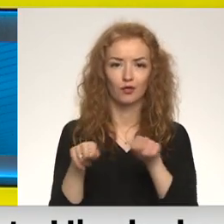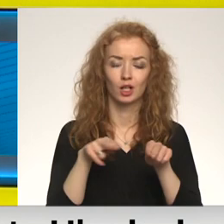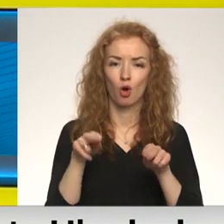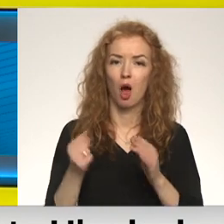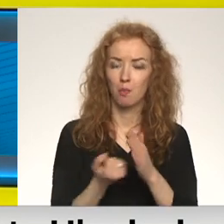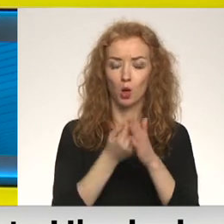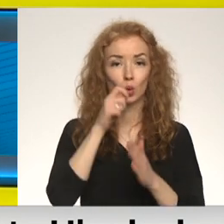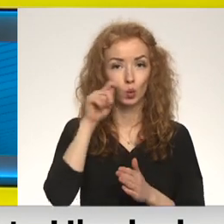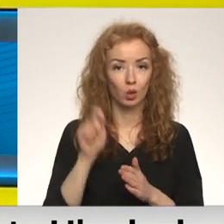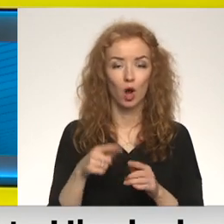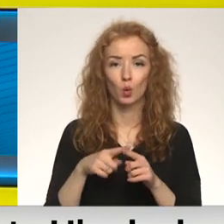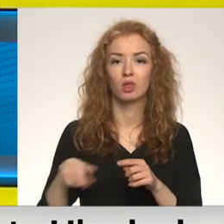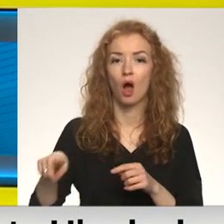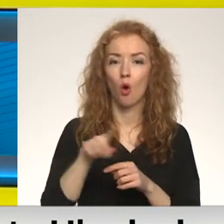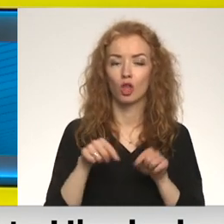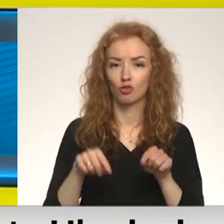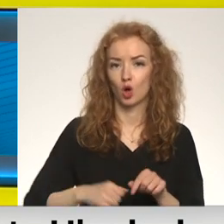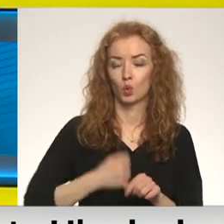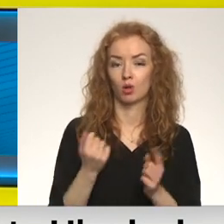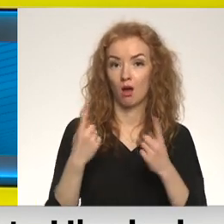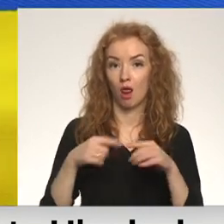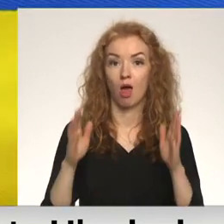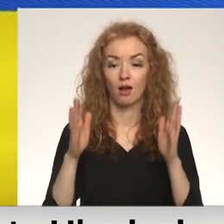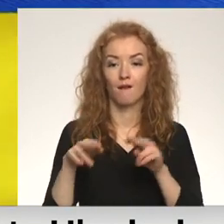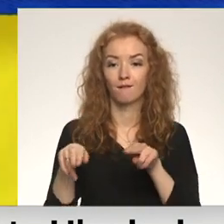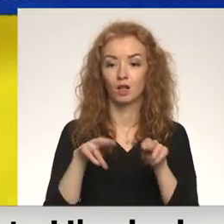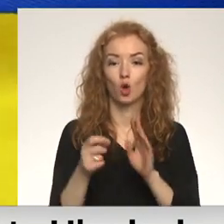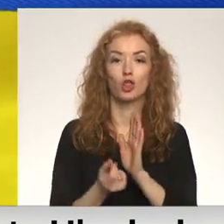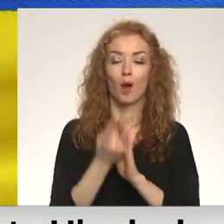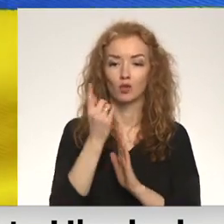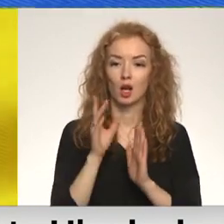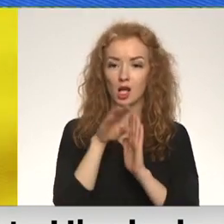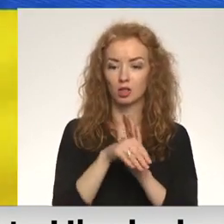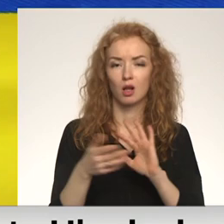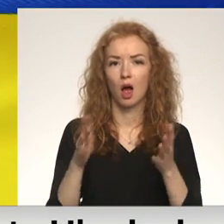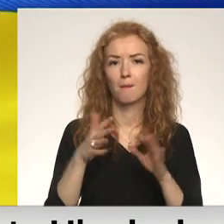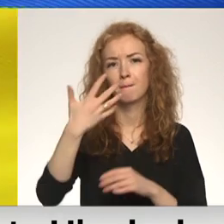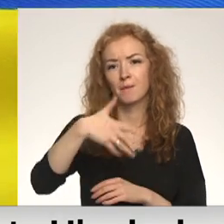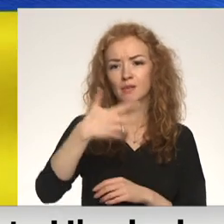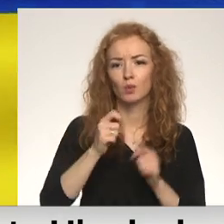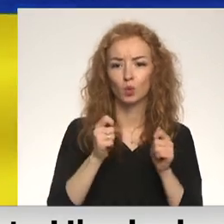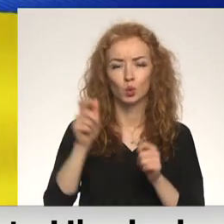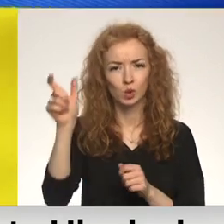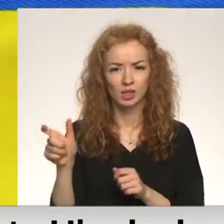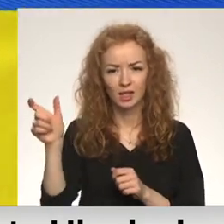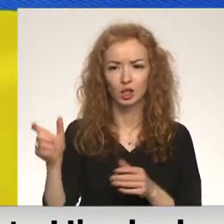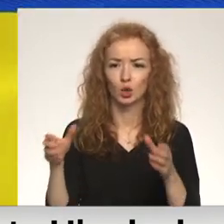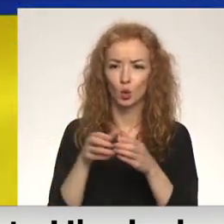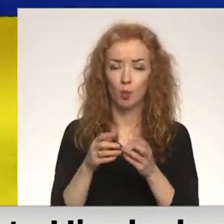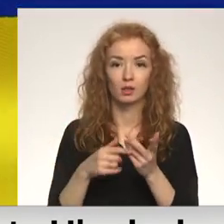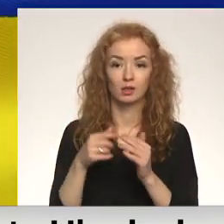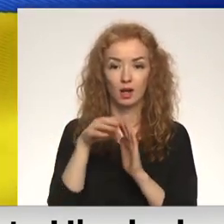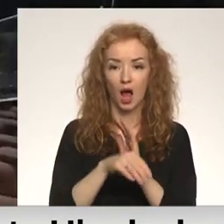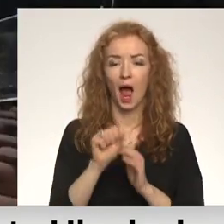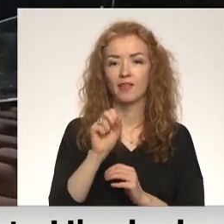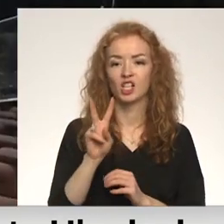atbalstu Ukrainai un tās tautai šajā grūtajā laikā. Video tapšanā iesaistījušies aptuveni 50 mūziķi un grupas, to skaitā